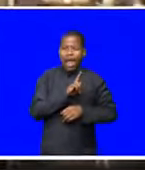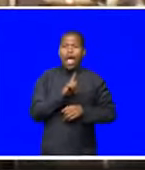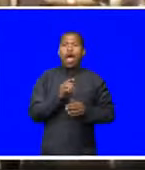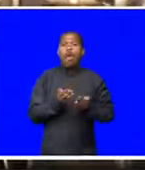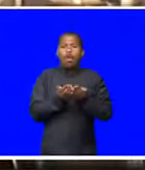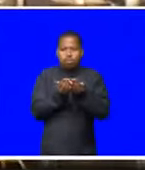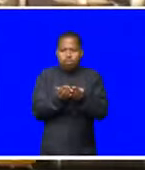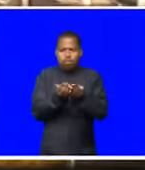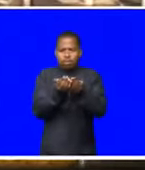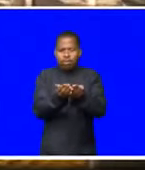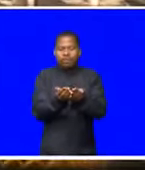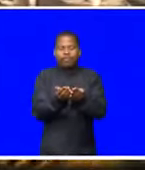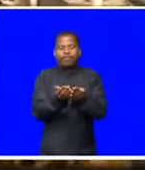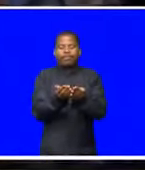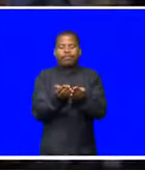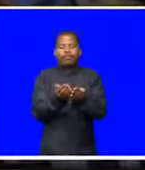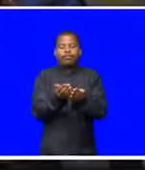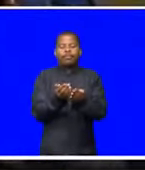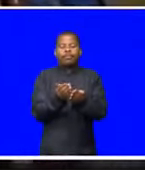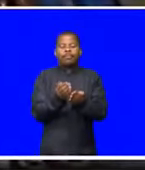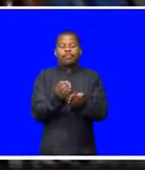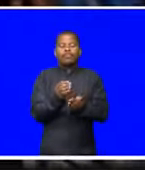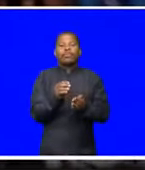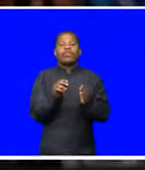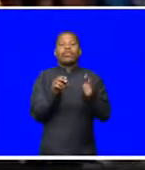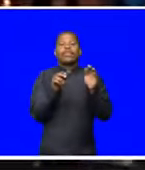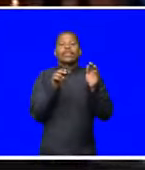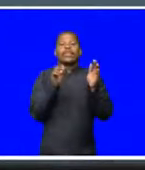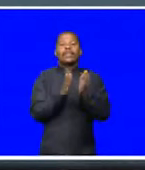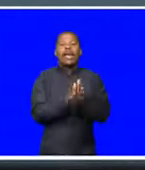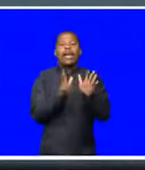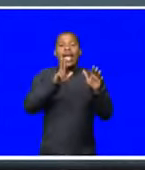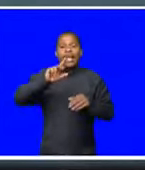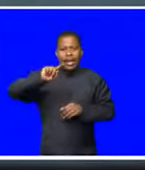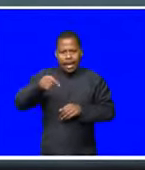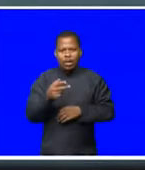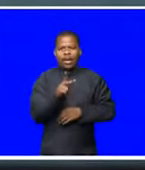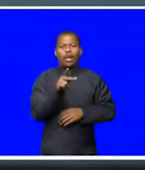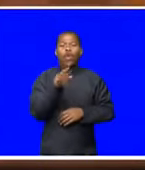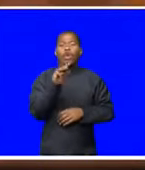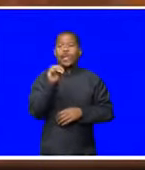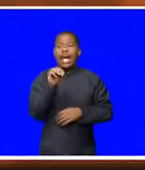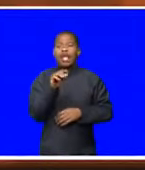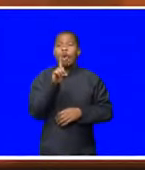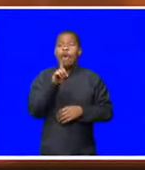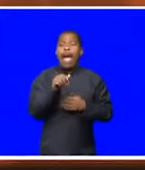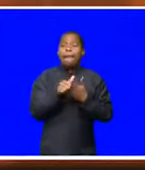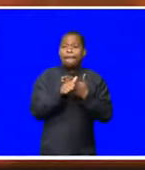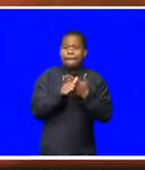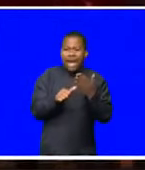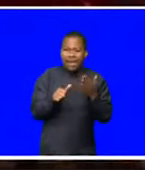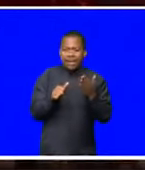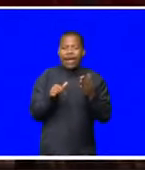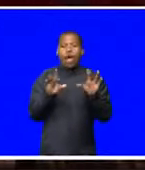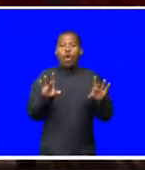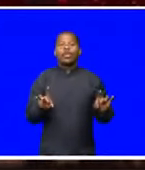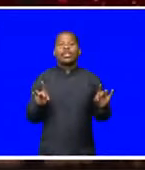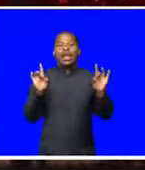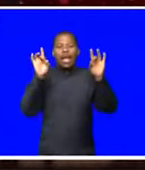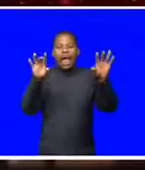lohambe emakhilomitha lati nkulungwane letilishumi nesiphohlongo 18,000 km lothethe inyanga yonke kute ufika evenle